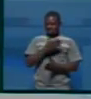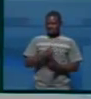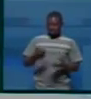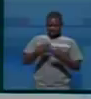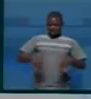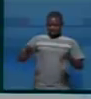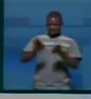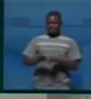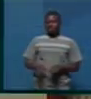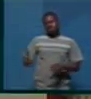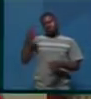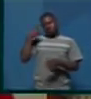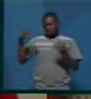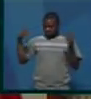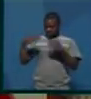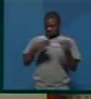contre la corruption.